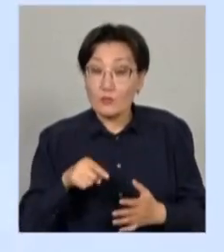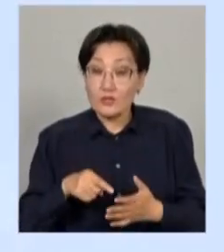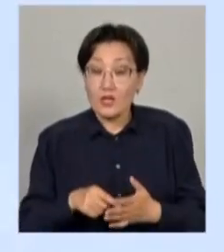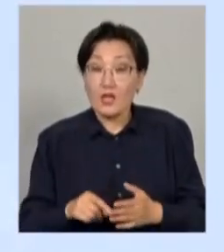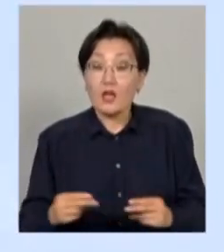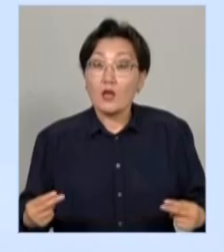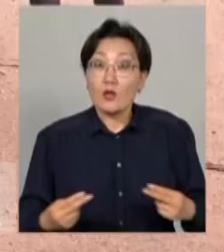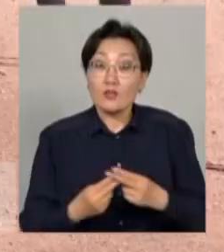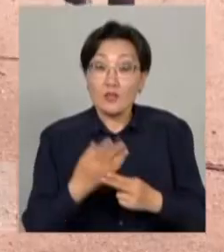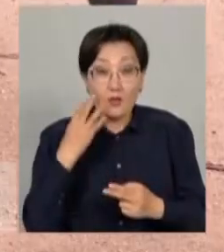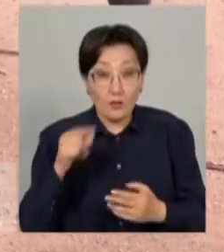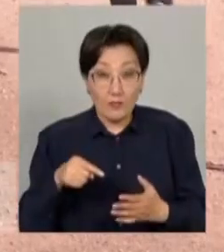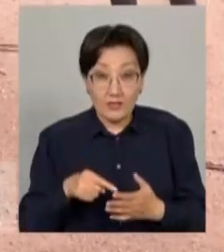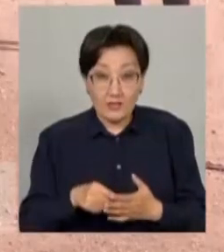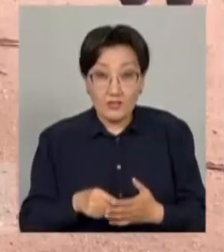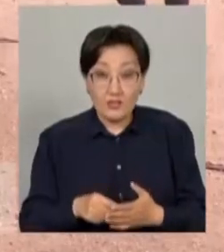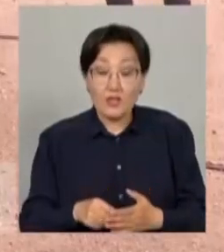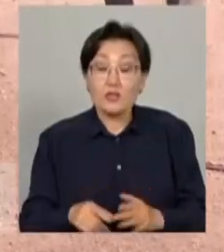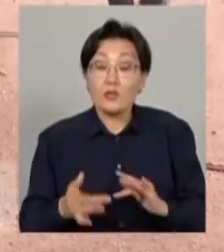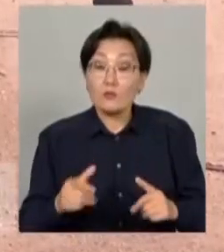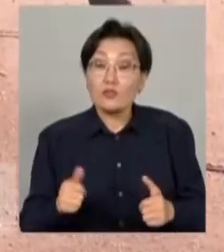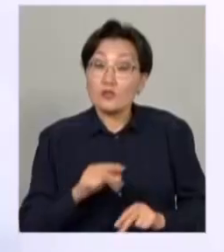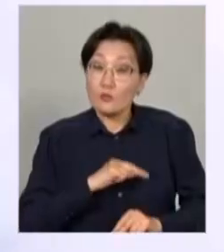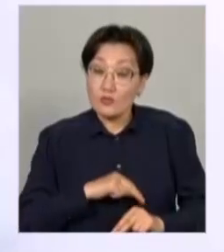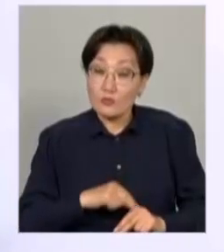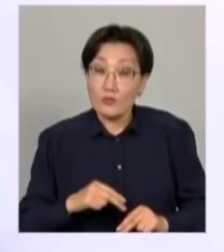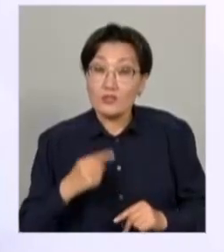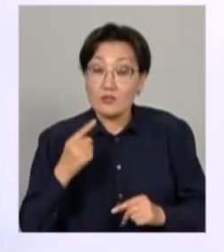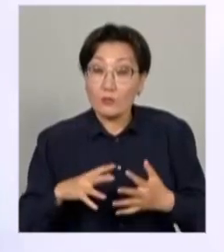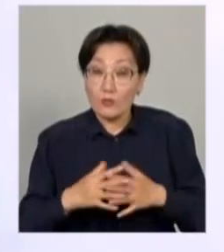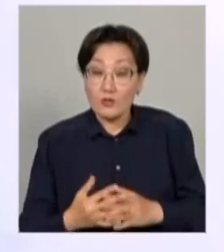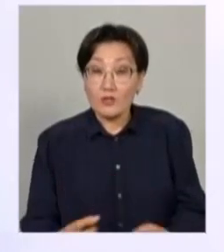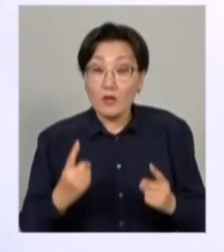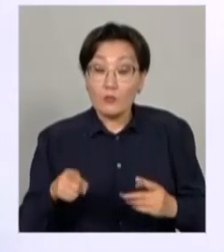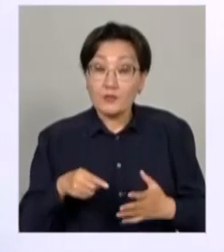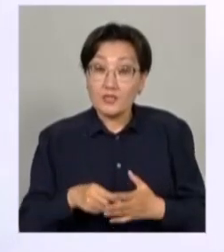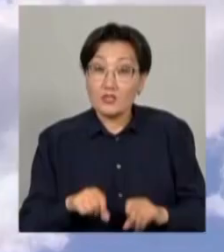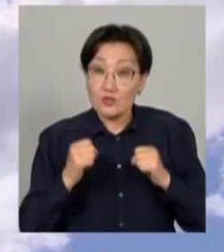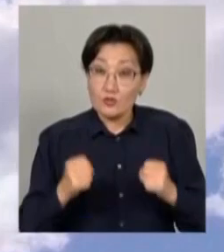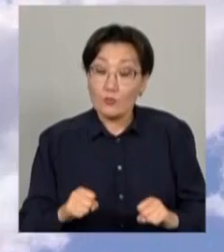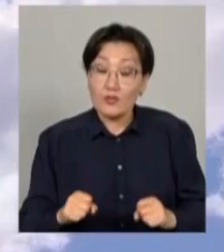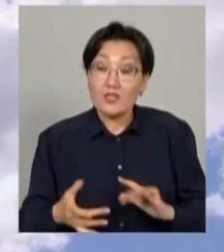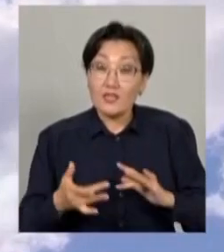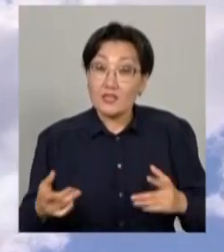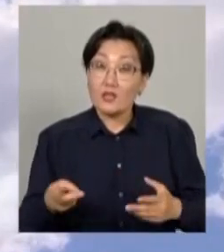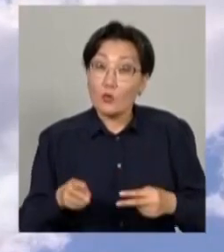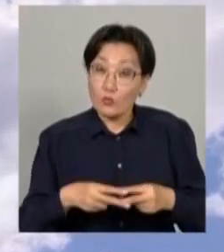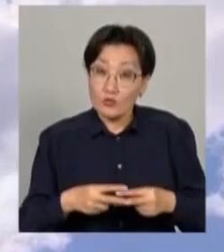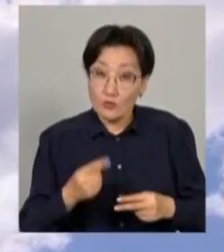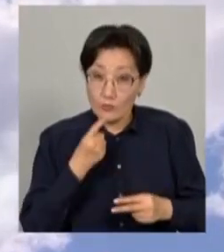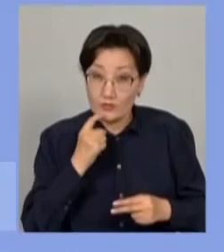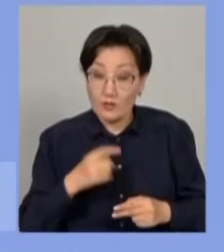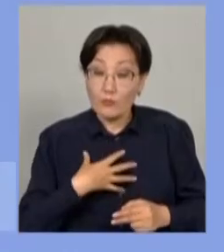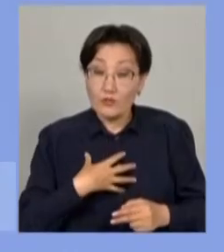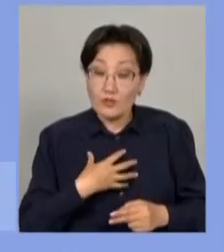мегаполис Астана, Алматы қалаларында екен. Шалғайдағы елді мекендер бұлай тұрсын, алып шаһарлардың өзінде жылдам желіге қосылу қиындаған.